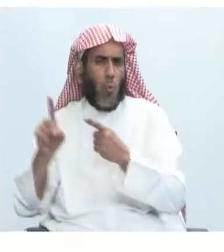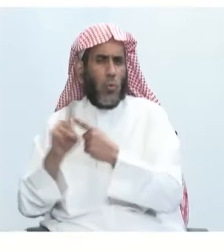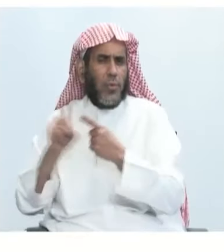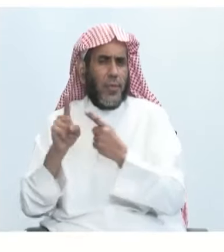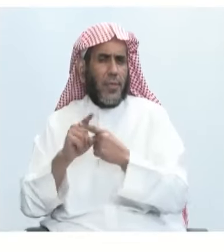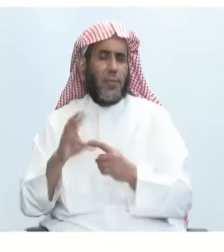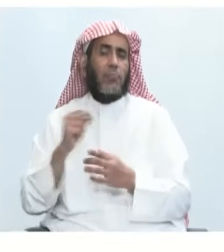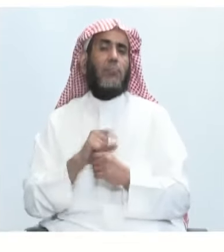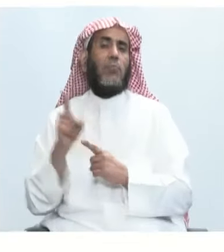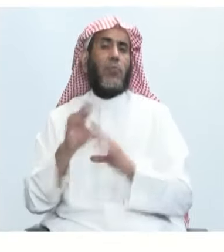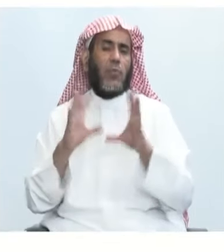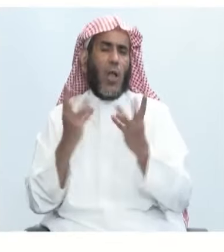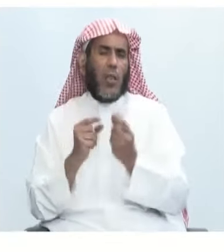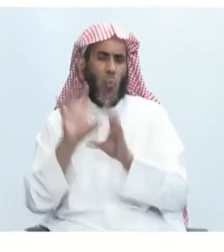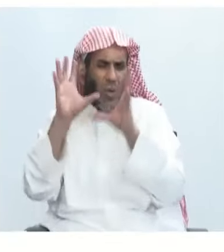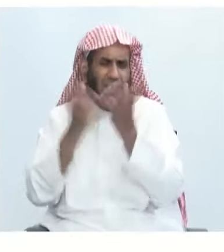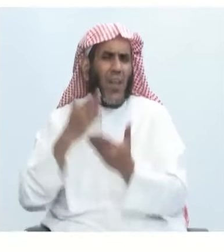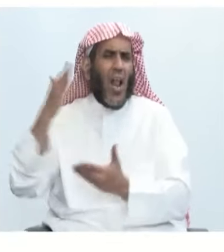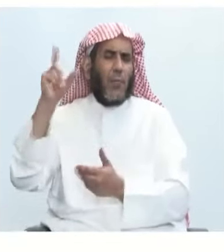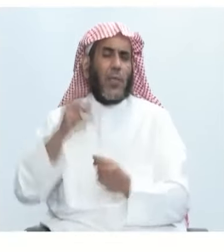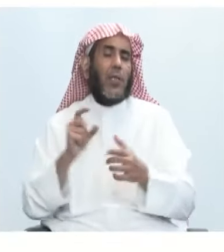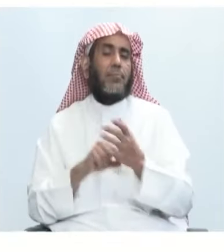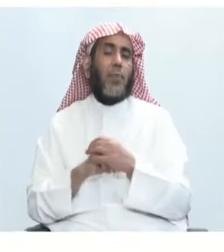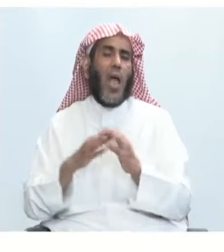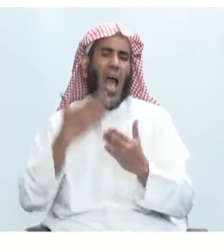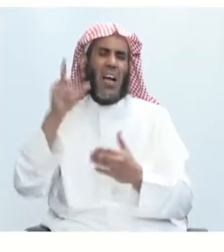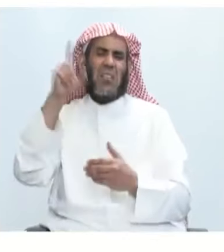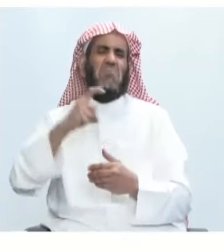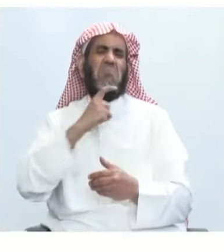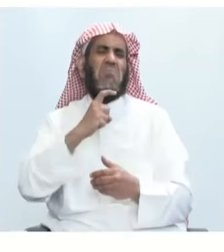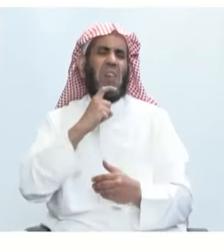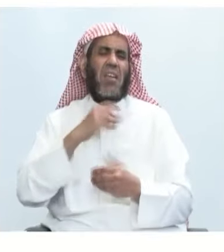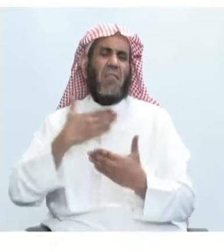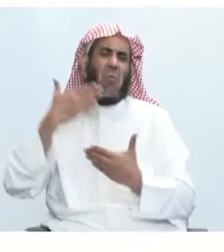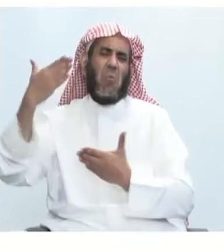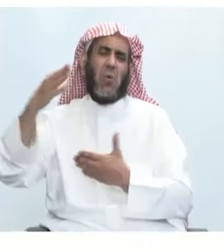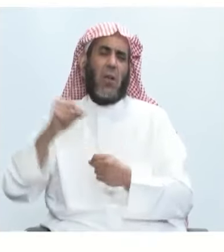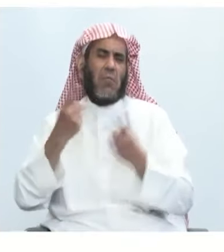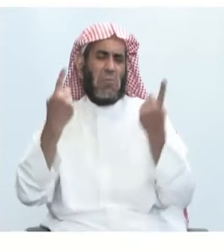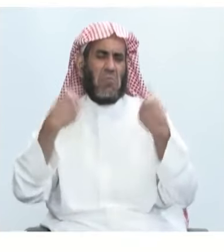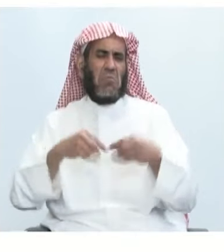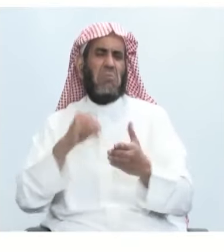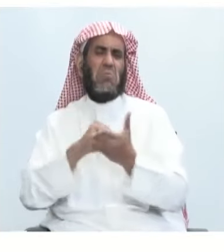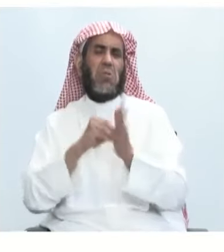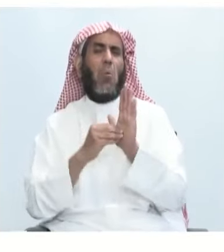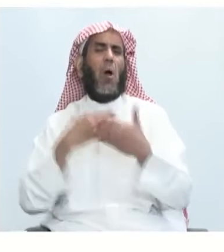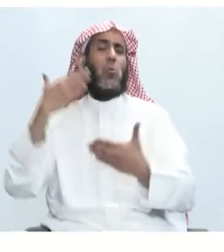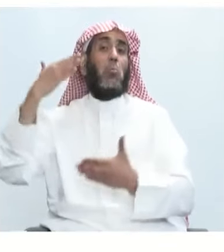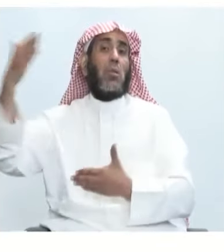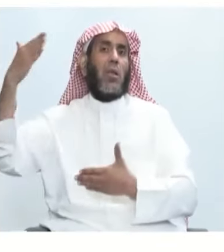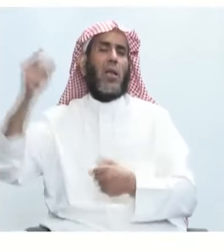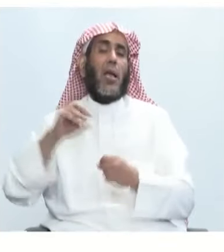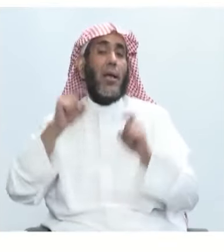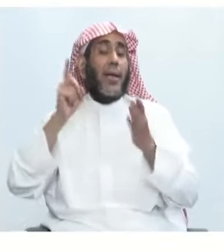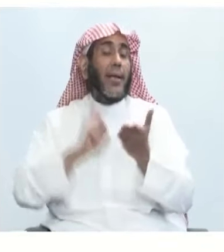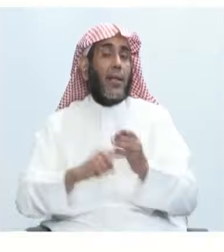ومسحه عثنون وفتن الاصابع هنا في التعليق نقول هذا خطيب ضعيف خطيب ضعيف في لفته وفي محتوى خطبته ان من